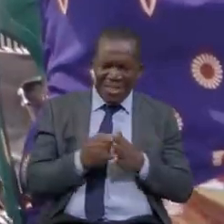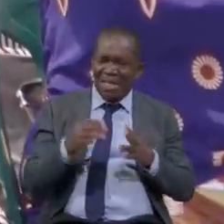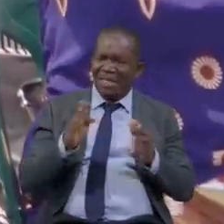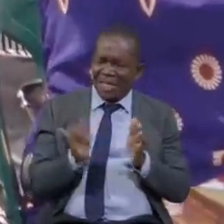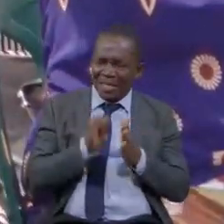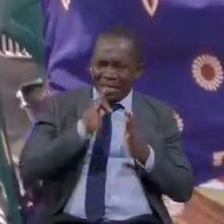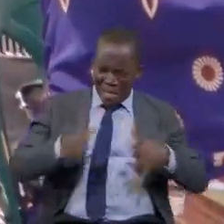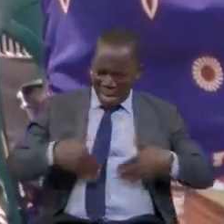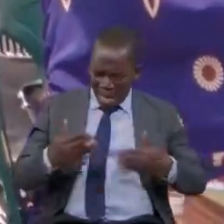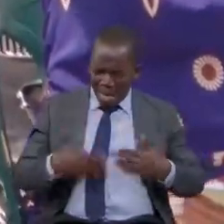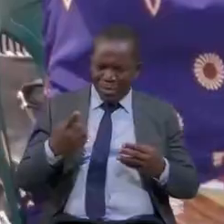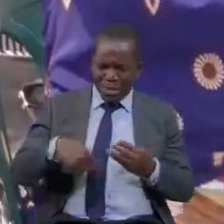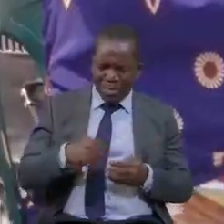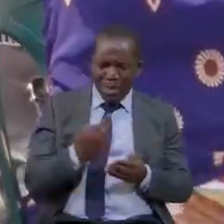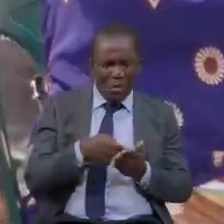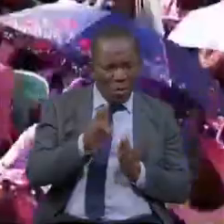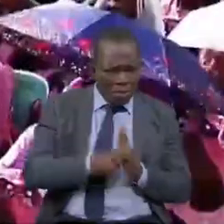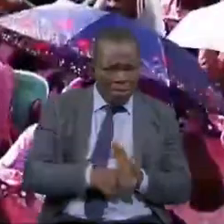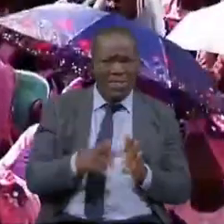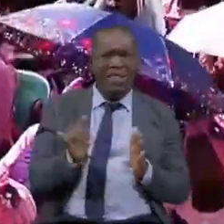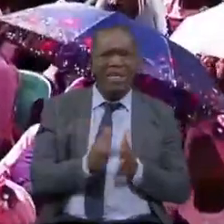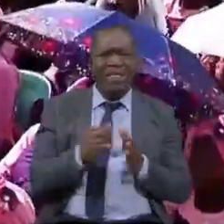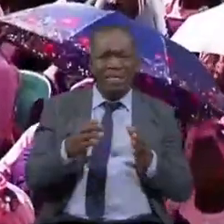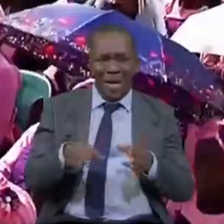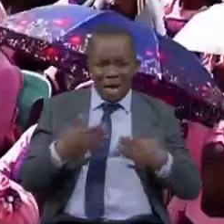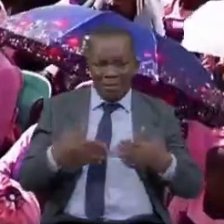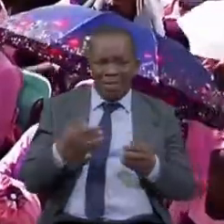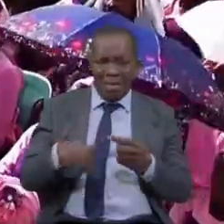pur. Qui n'est pas excité de la sanctification. Amen.